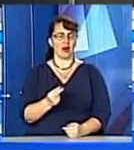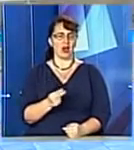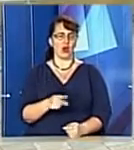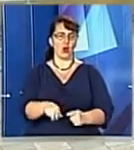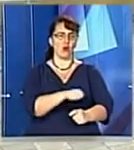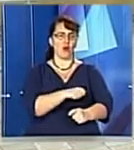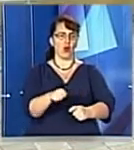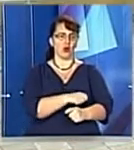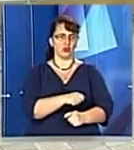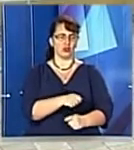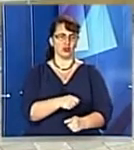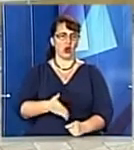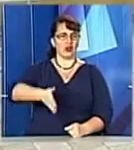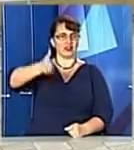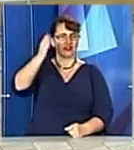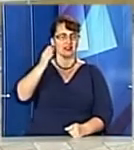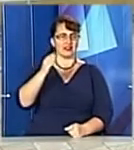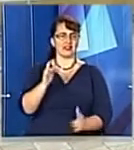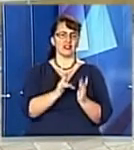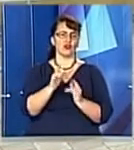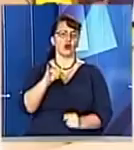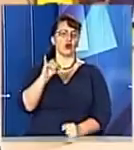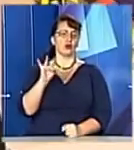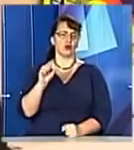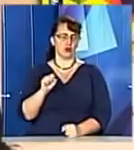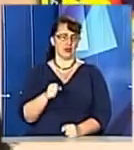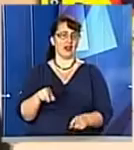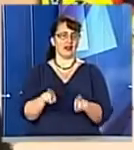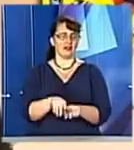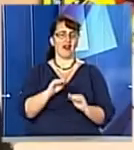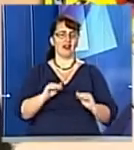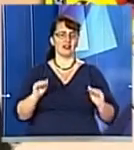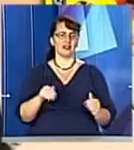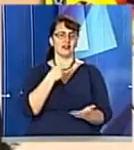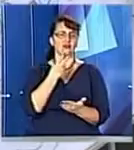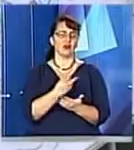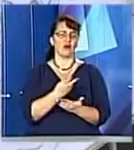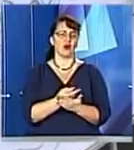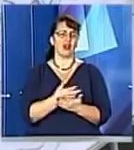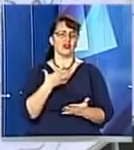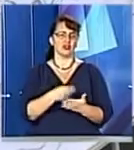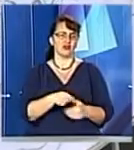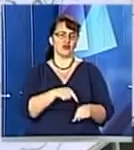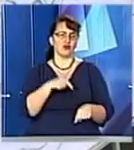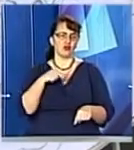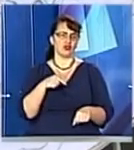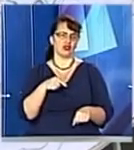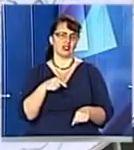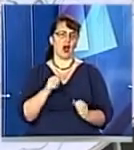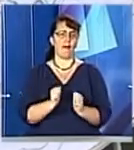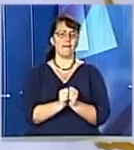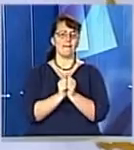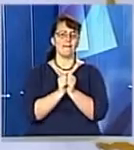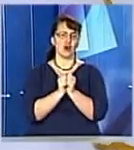Святоюрських мурах. Організатори розповідають, таким чином дітлахи висловлюють свої почуття образотворчого